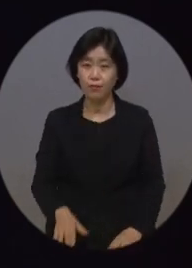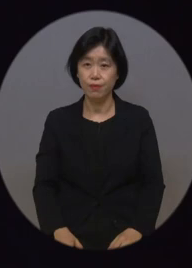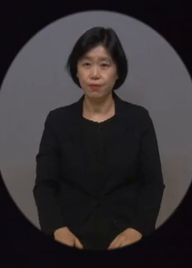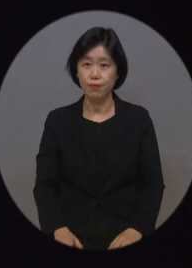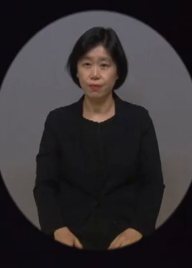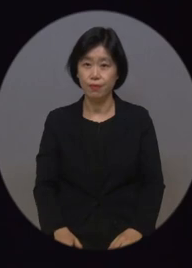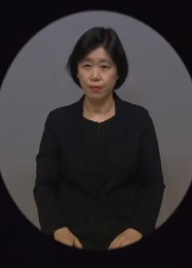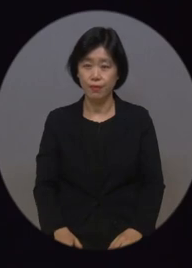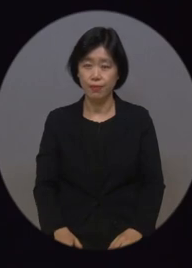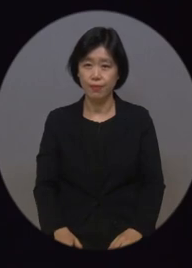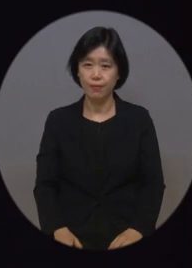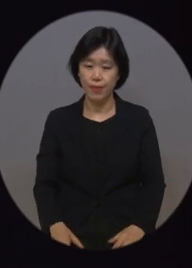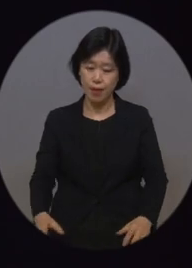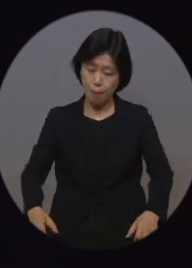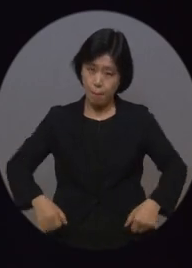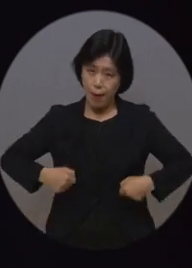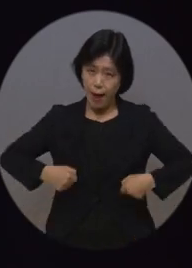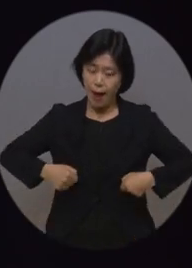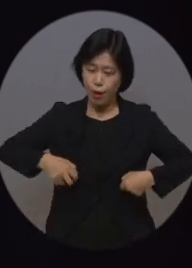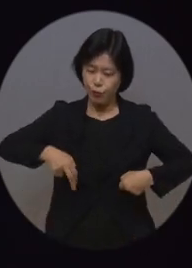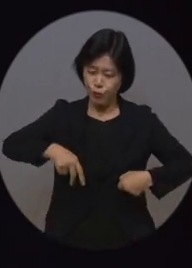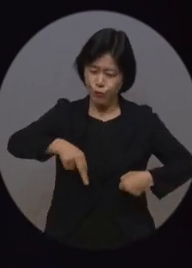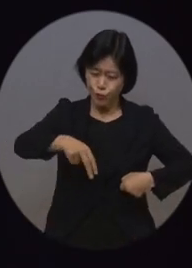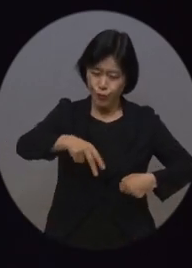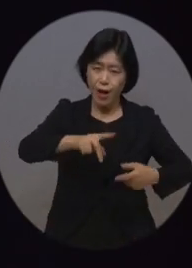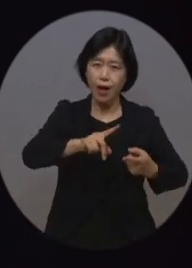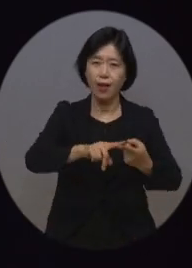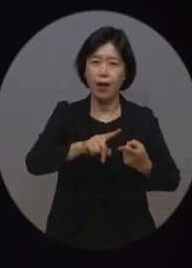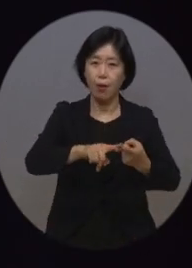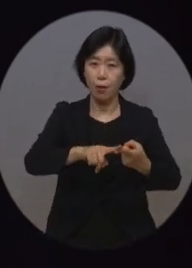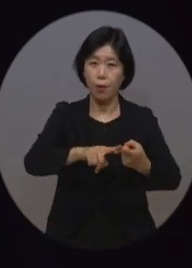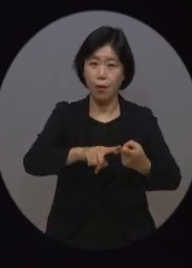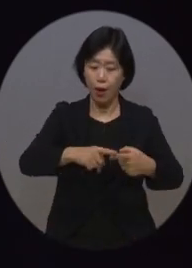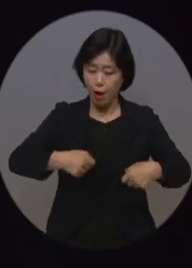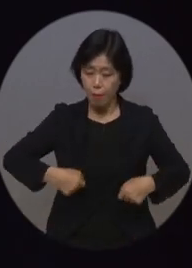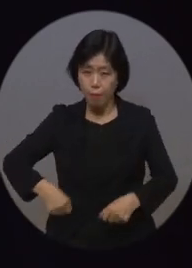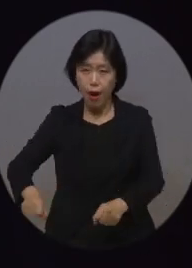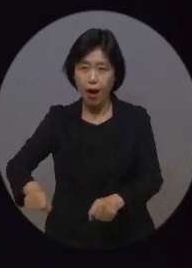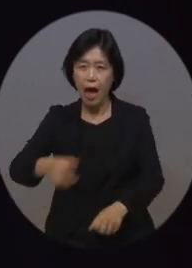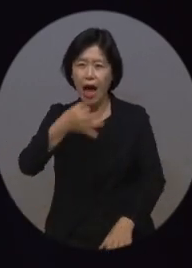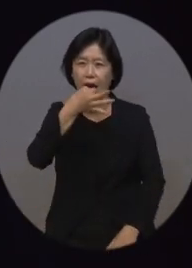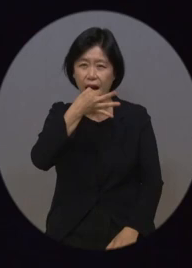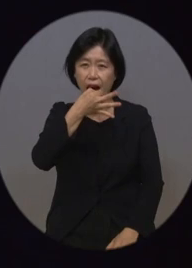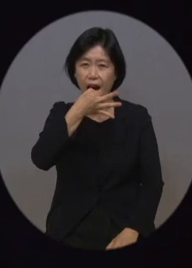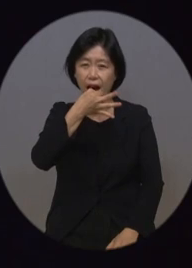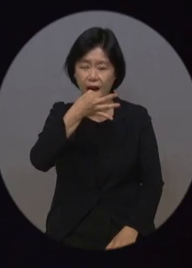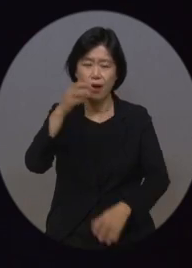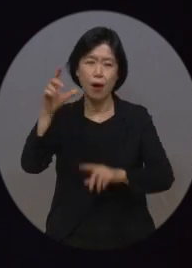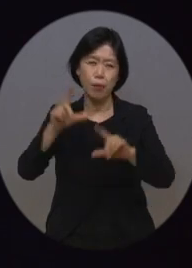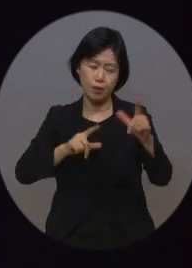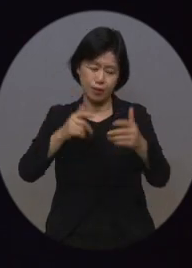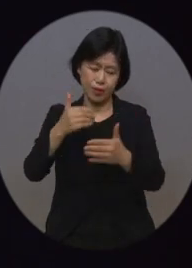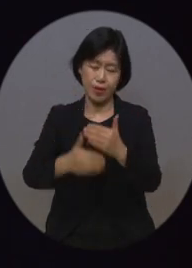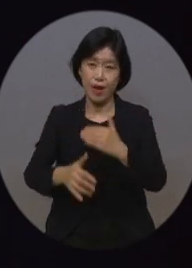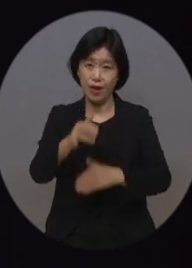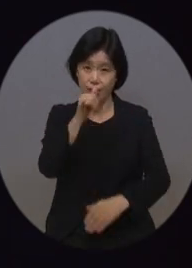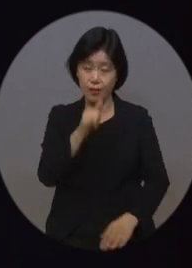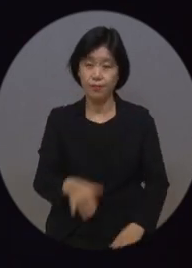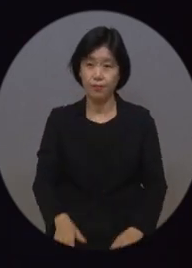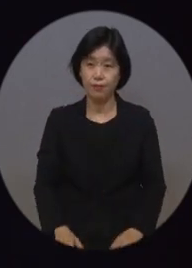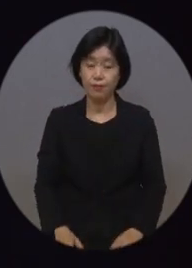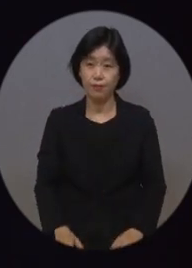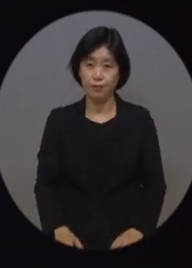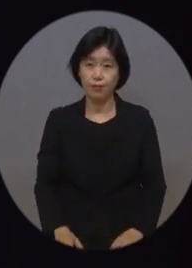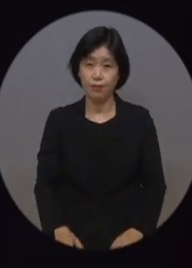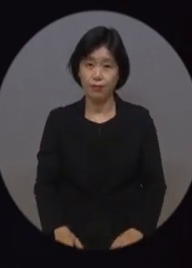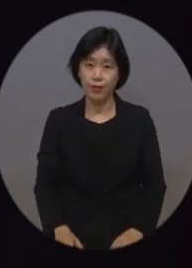몸이 끌고 다니다가 벗어놓은 욕망의 껍데기는 아직 몸의